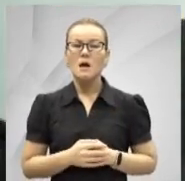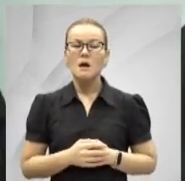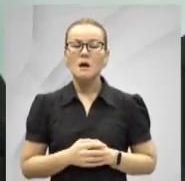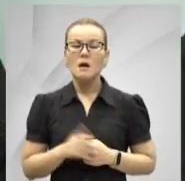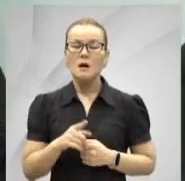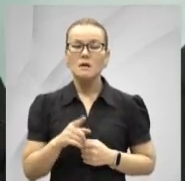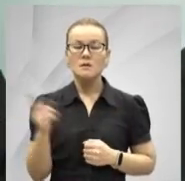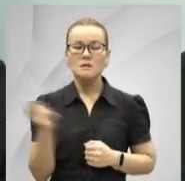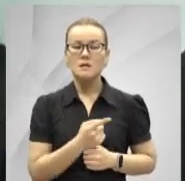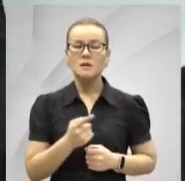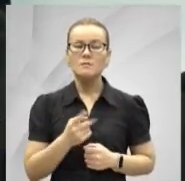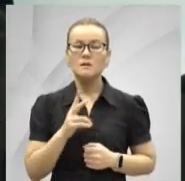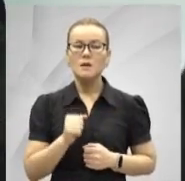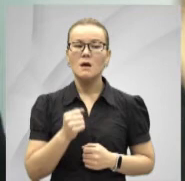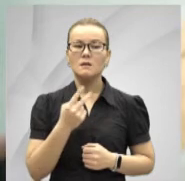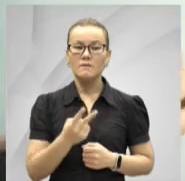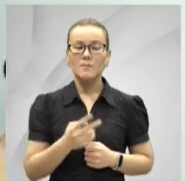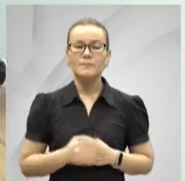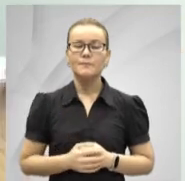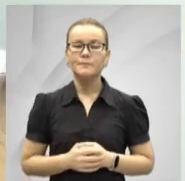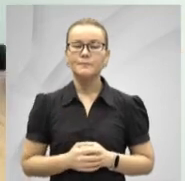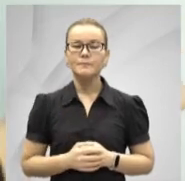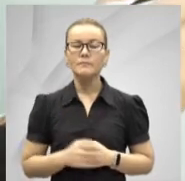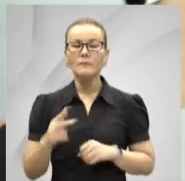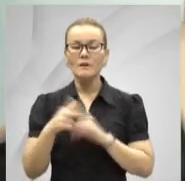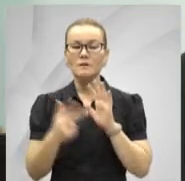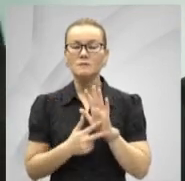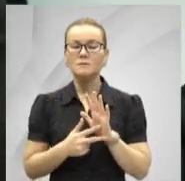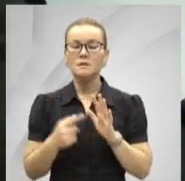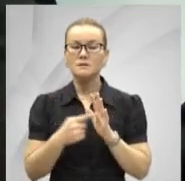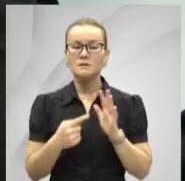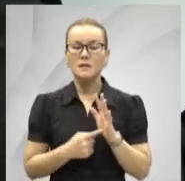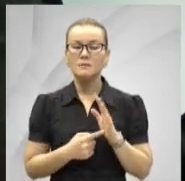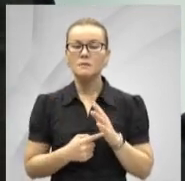а, то есть на 2. 18 делим на 2,